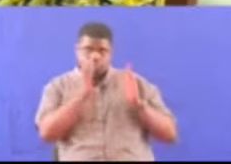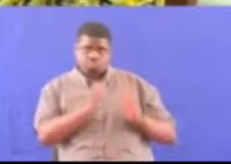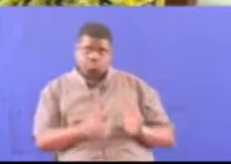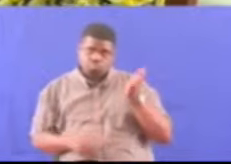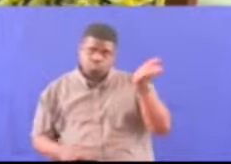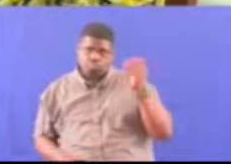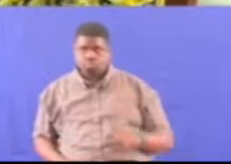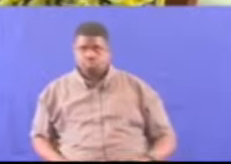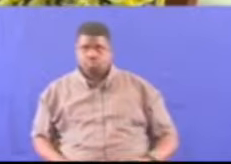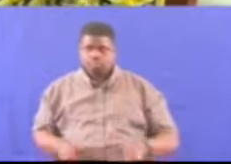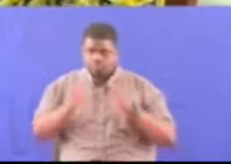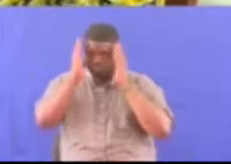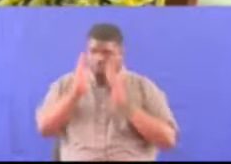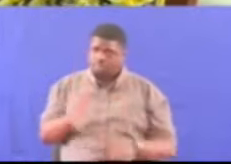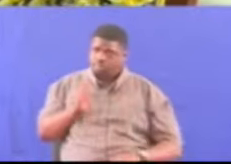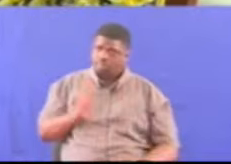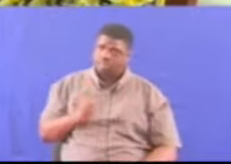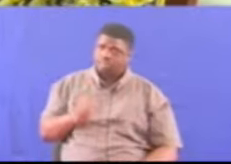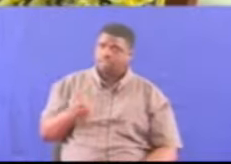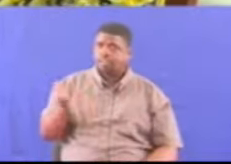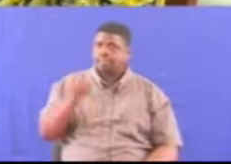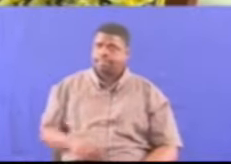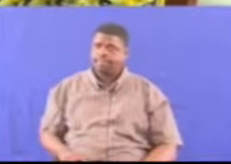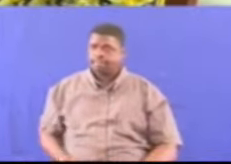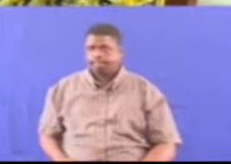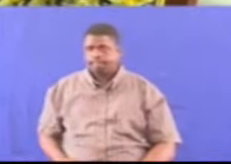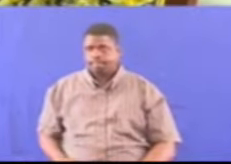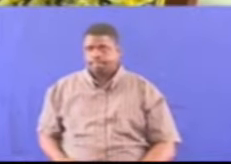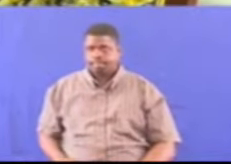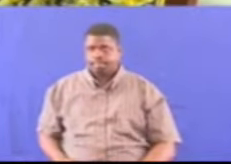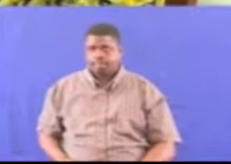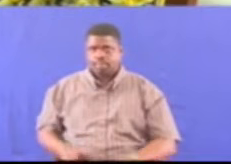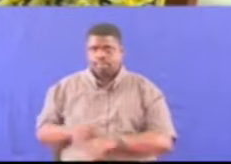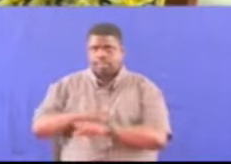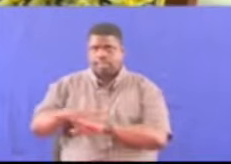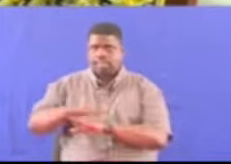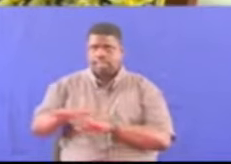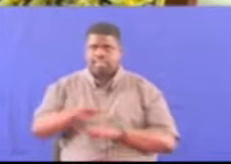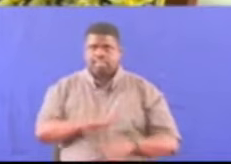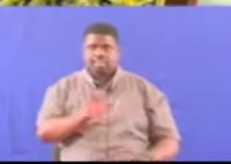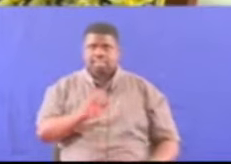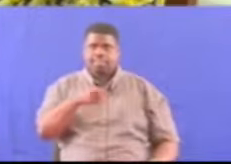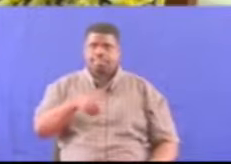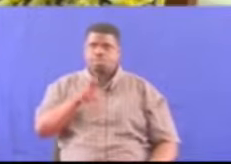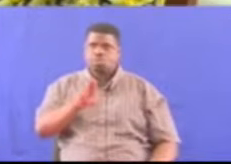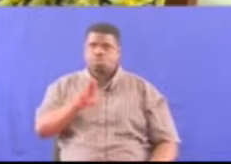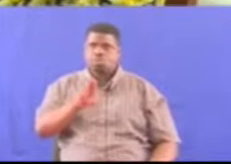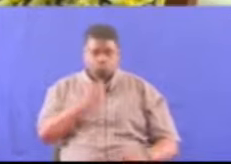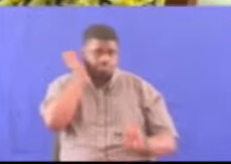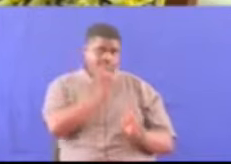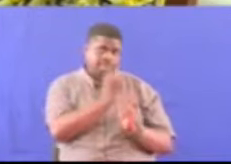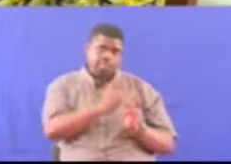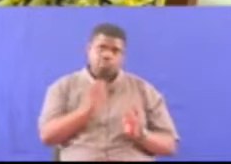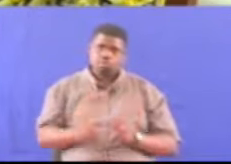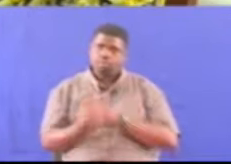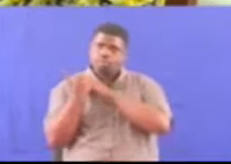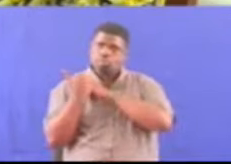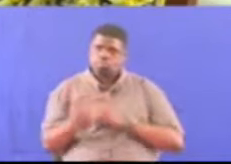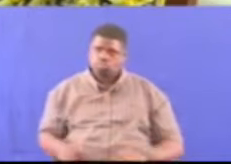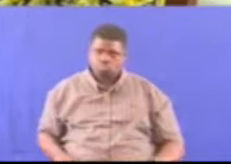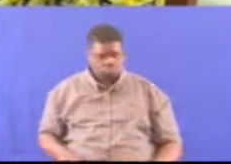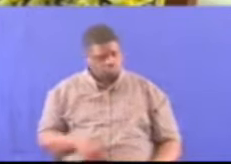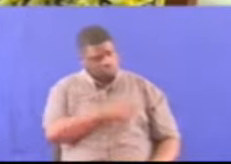IPU, naomba kwa ufupi nieleze malengo ya IPU na majukumu ya rais wa chombo hiki